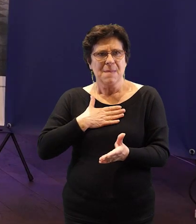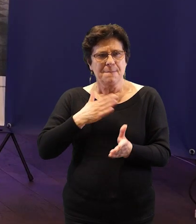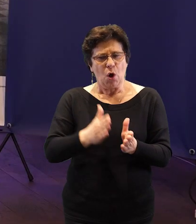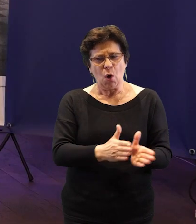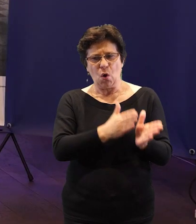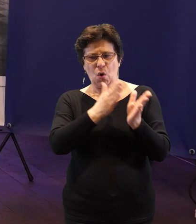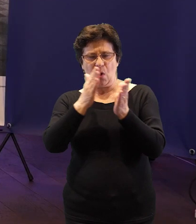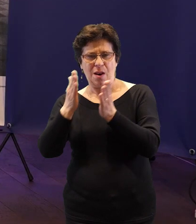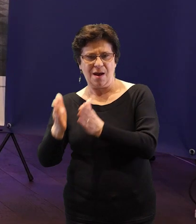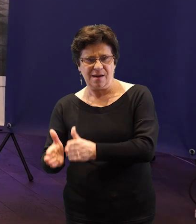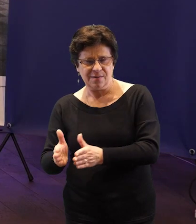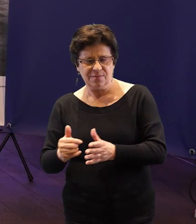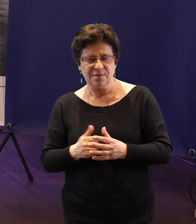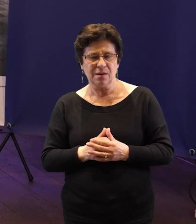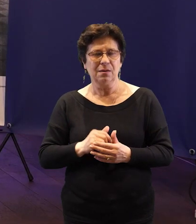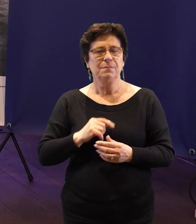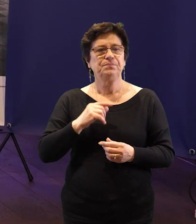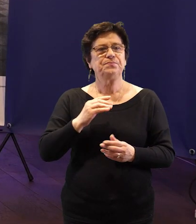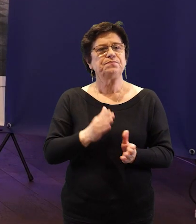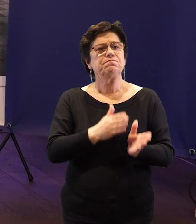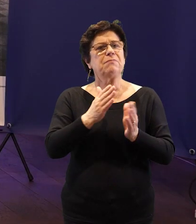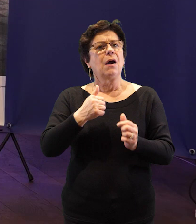artykuły. Potem poznałem francuskiego